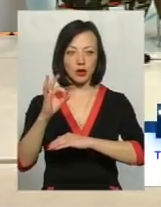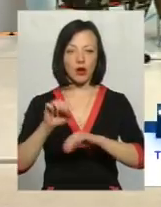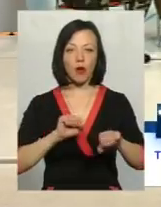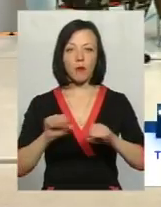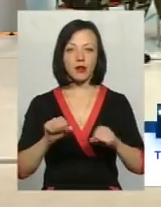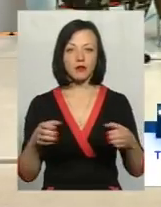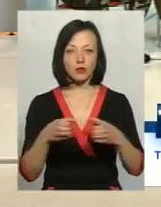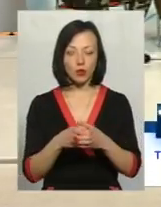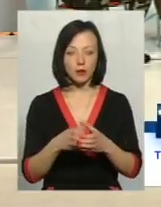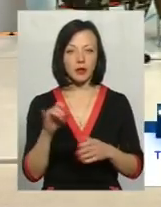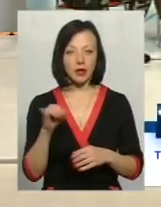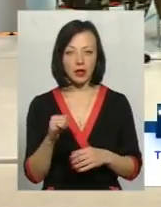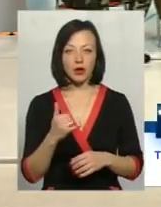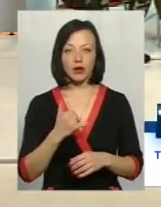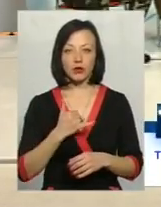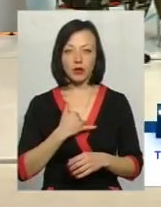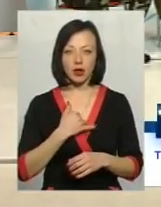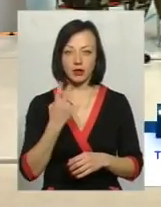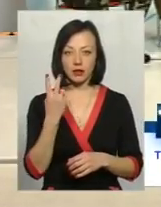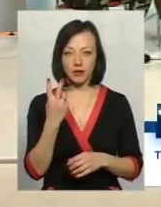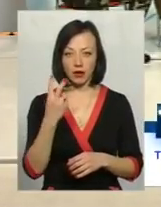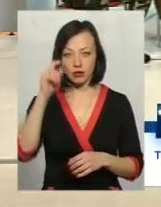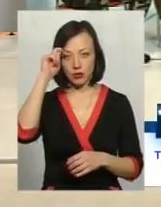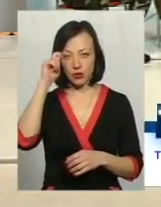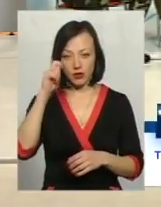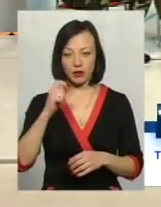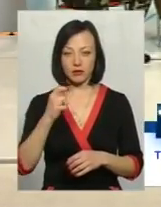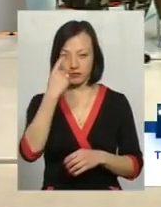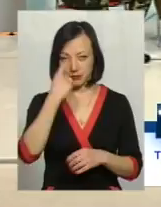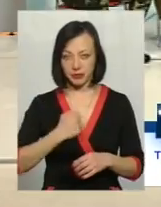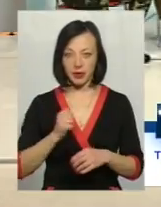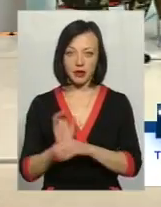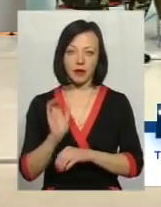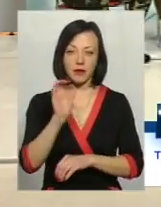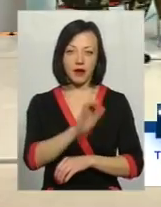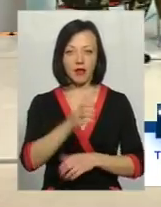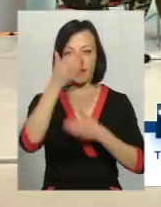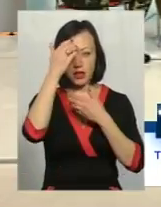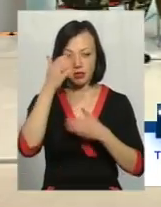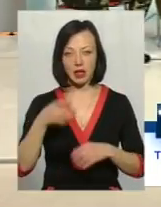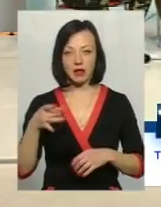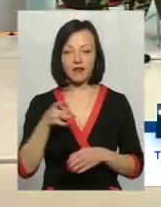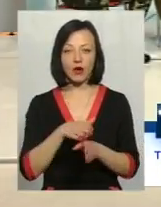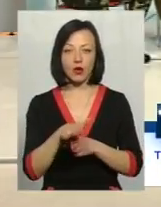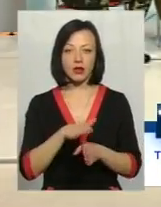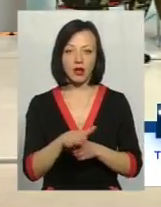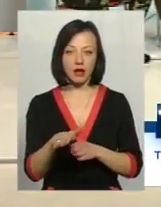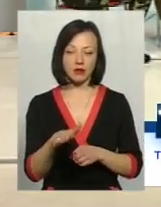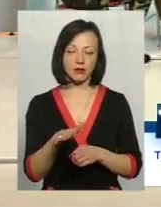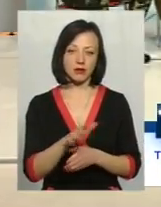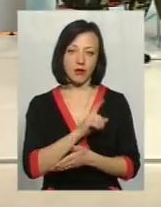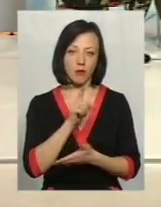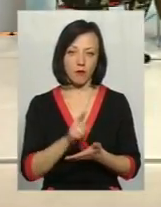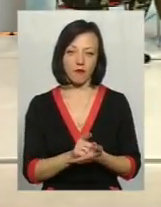командиром взводу. І нас двох чоловік прийшло направлення направити Демократичну Республіку Афганістан для виконання інтернаціонального